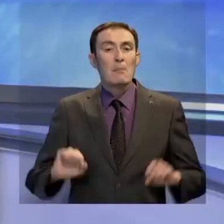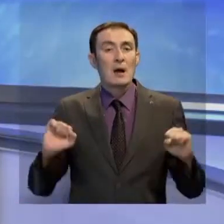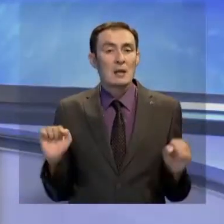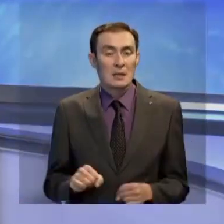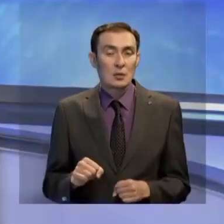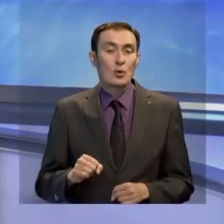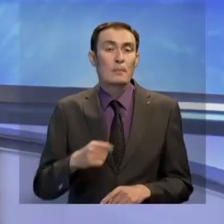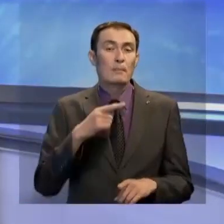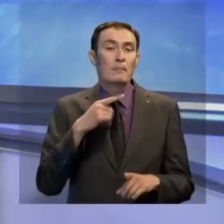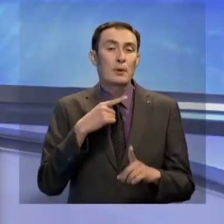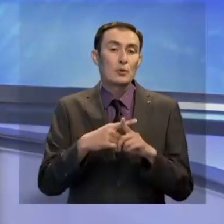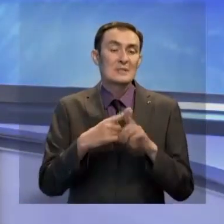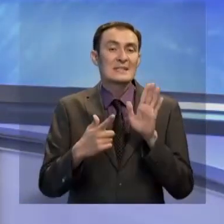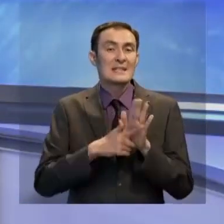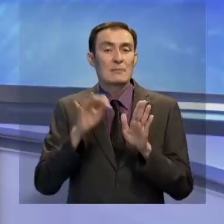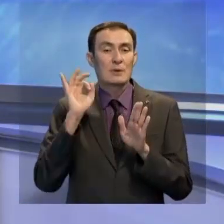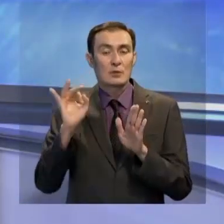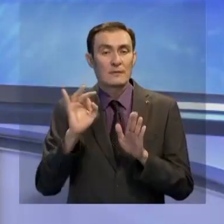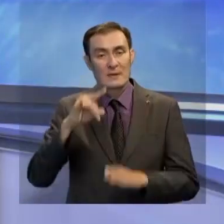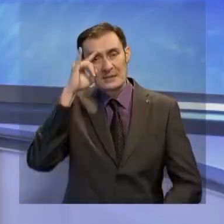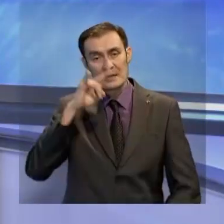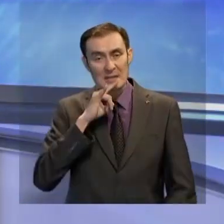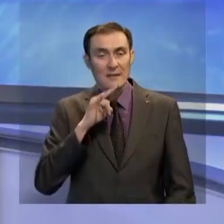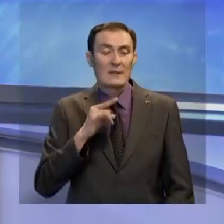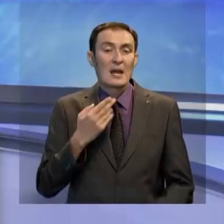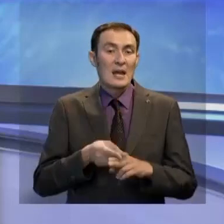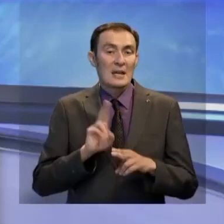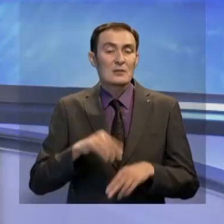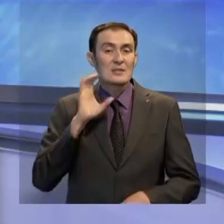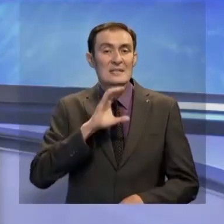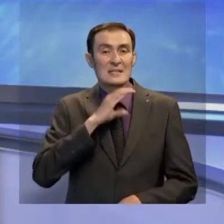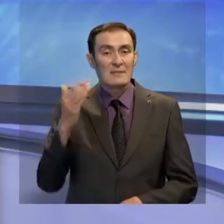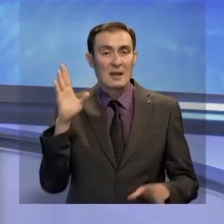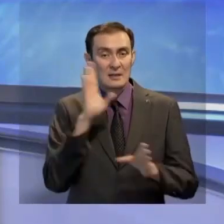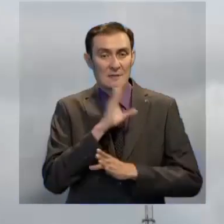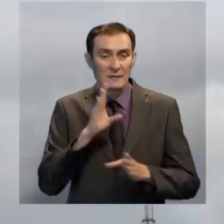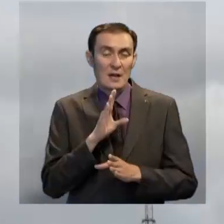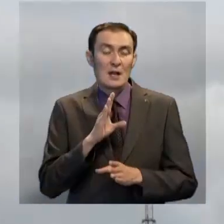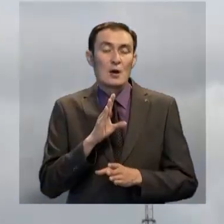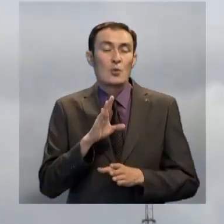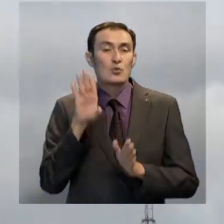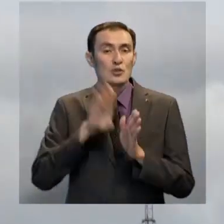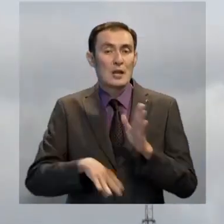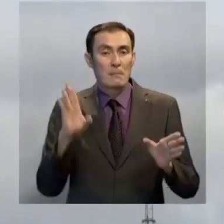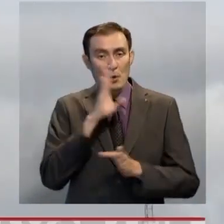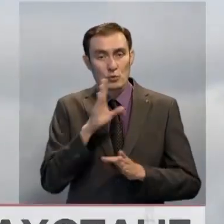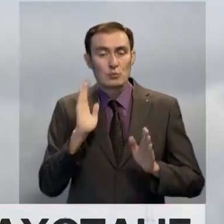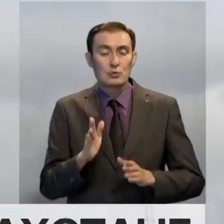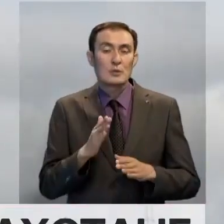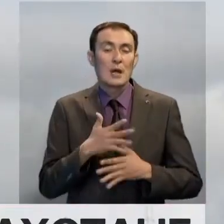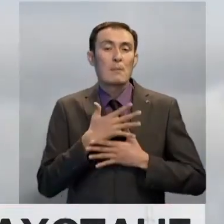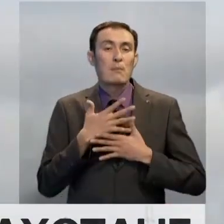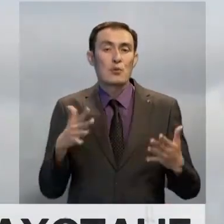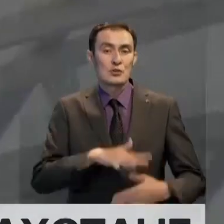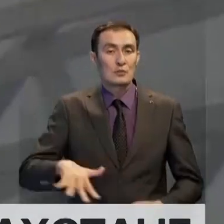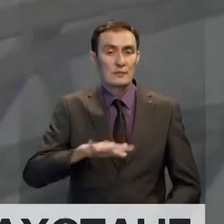Похолодание до 7 градусов ожидается в Казахстане. В ответе за это северный антициклон. Неустойчивый характер погоды сохранится на